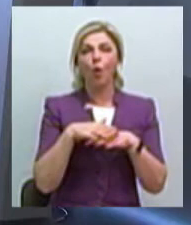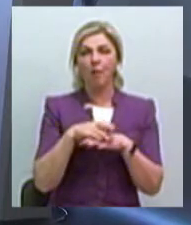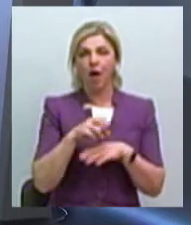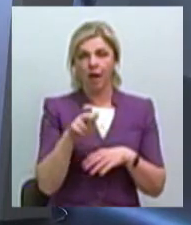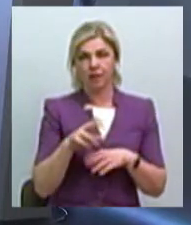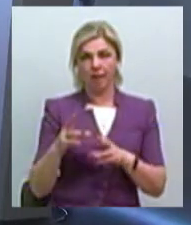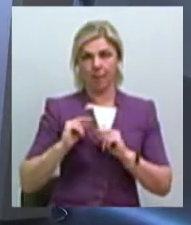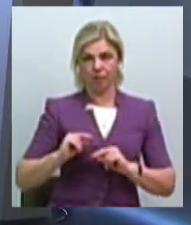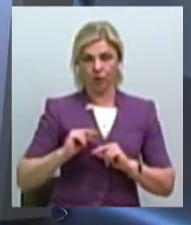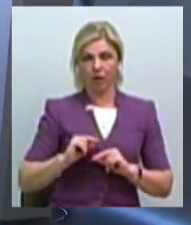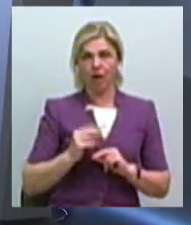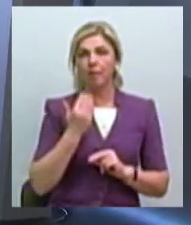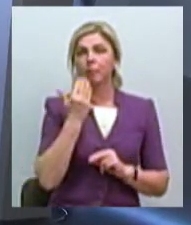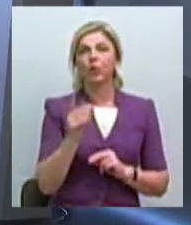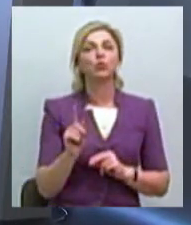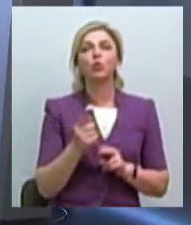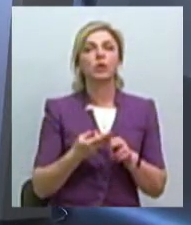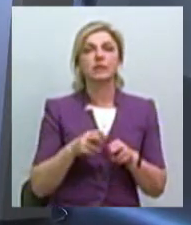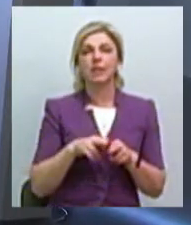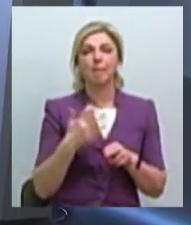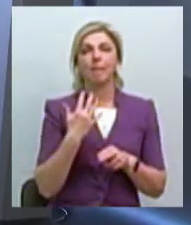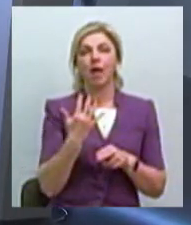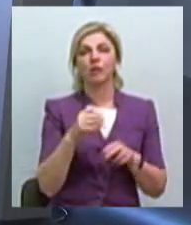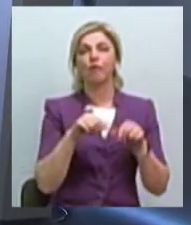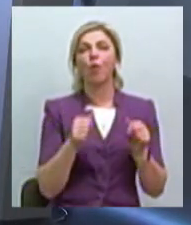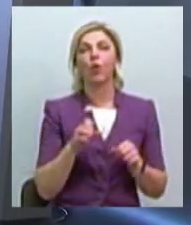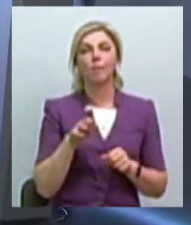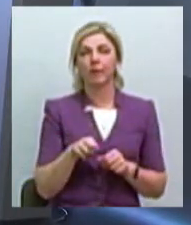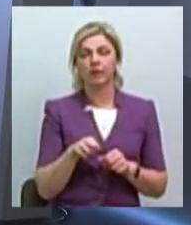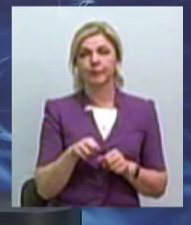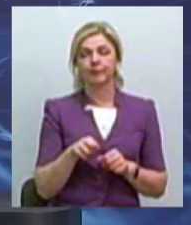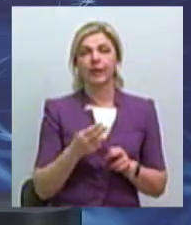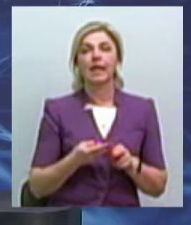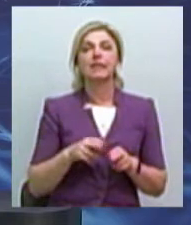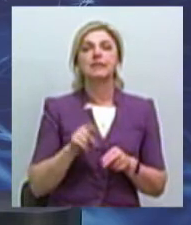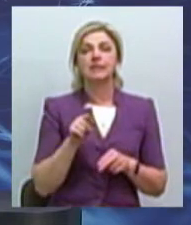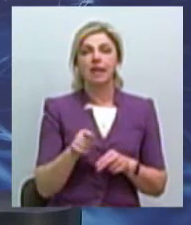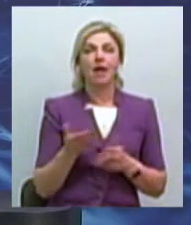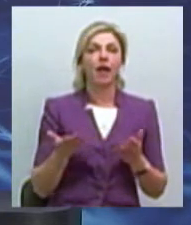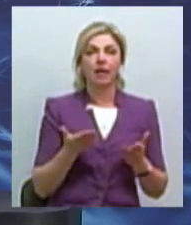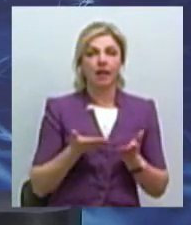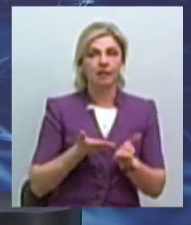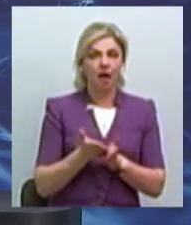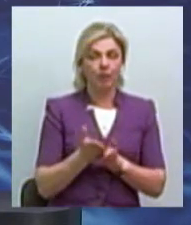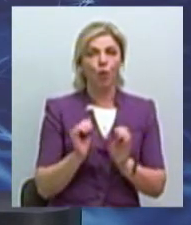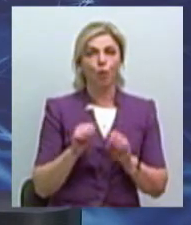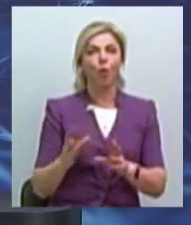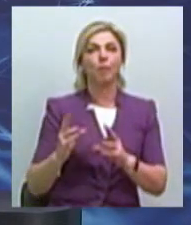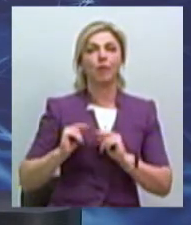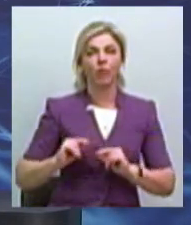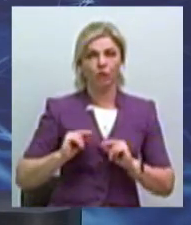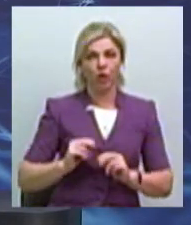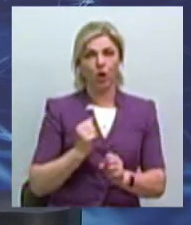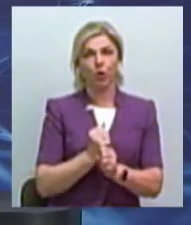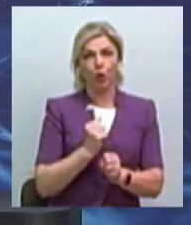А що це за 5 форм? Це ті види, в яких напрямках можуть співробітництво своє